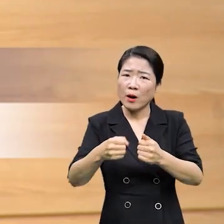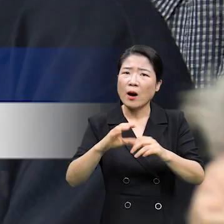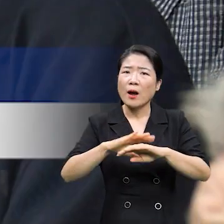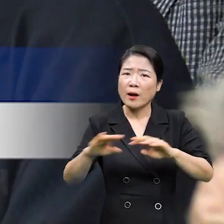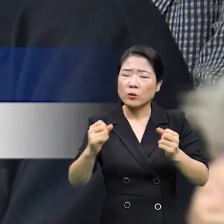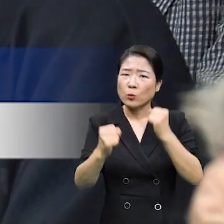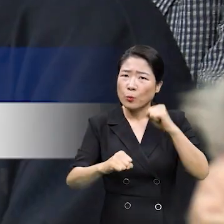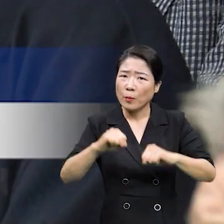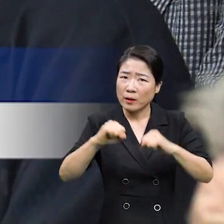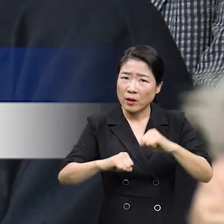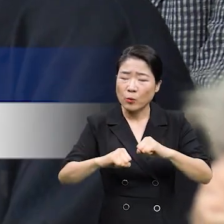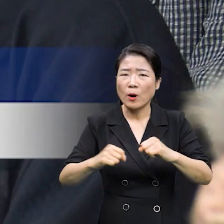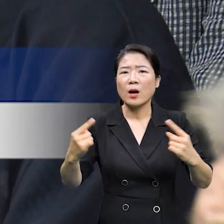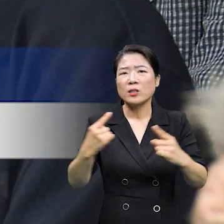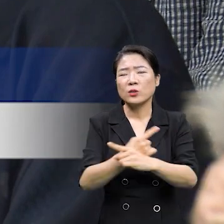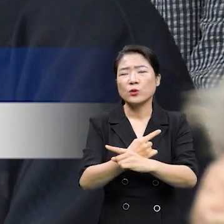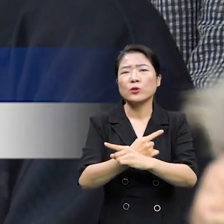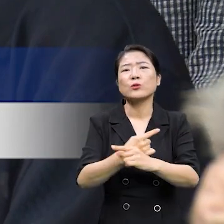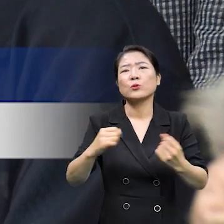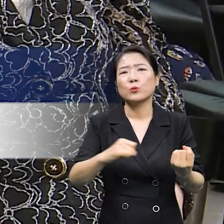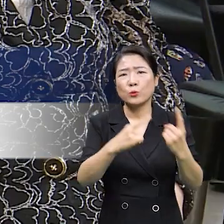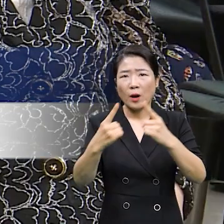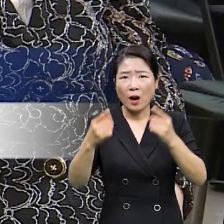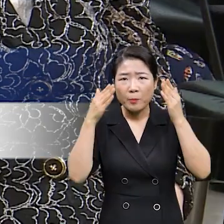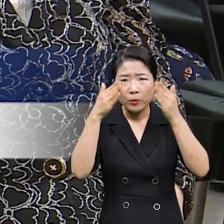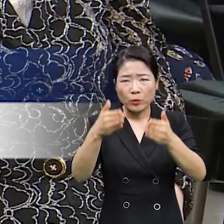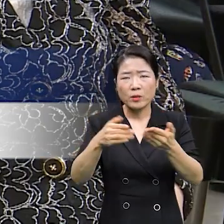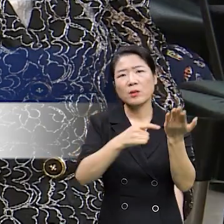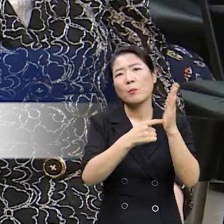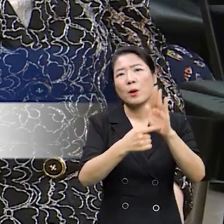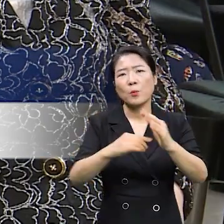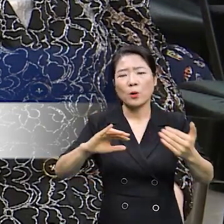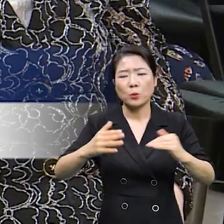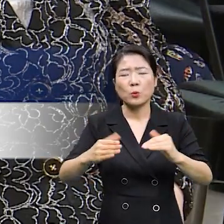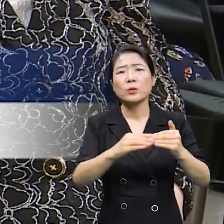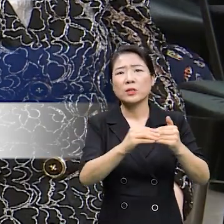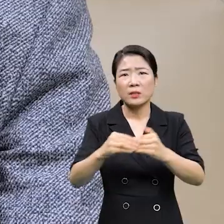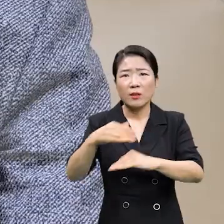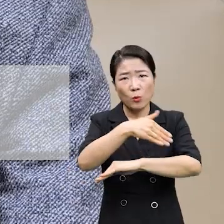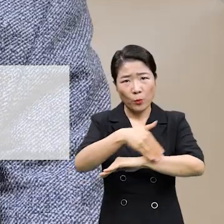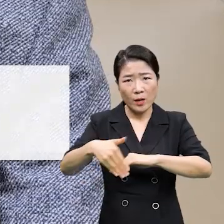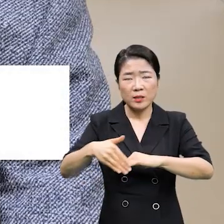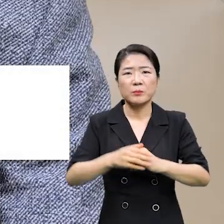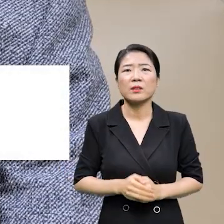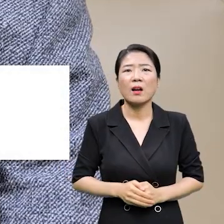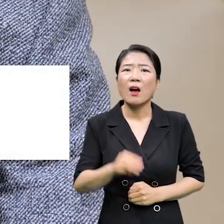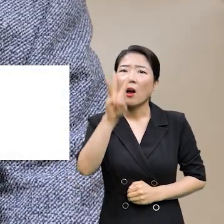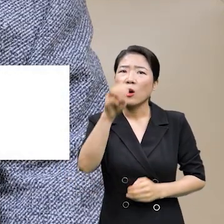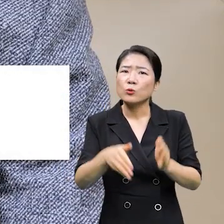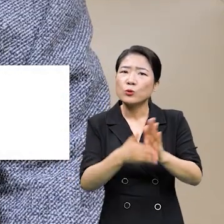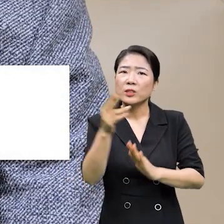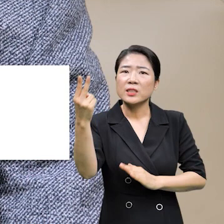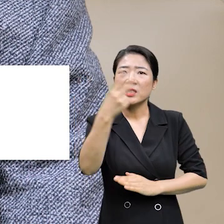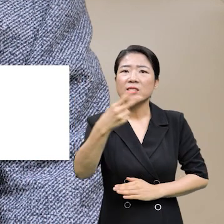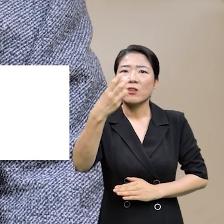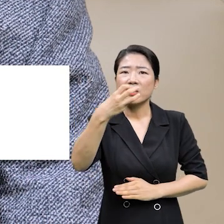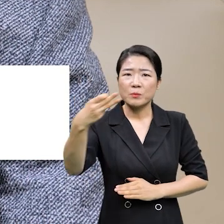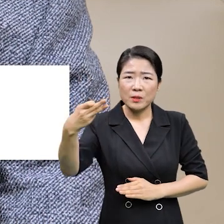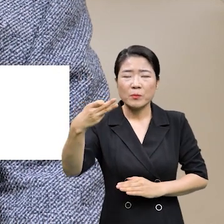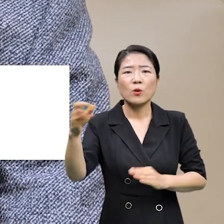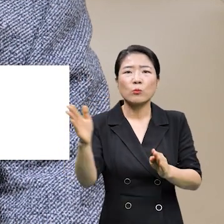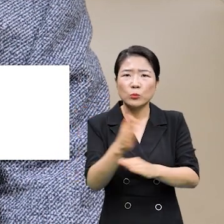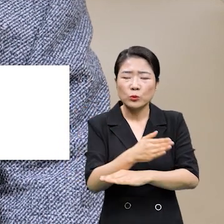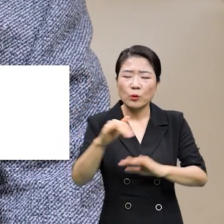방안, 치유 재활 방향성에 대해 발표와 토론이 진행될 예정입니다. 우리 시는